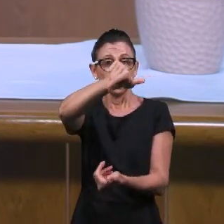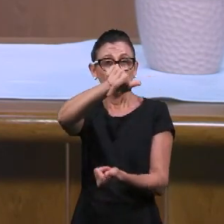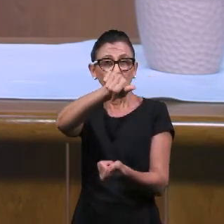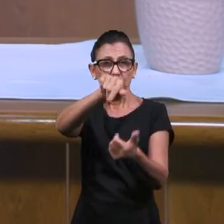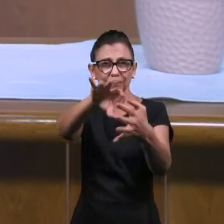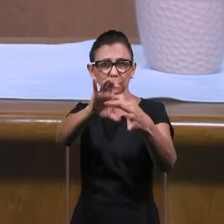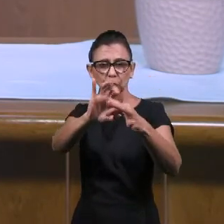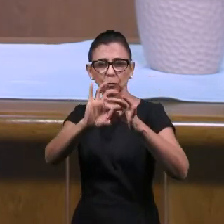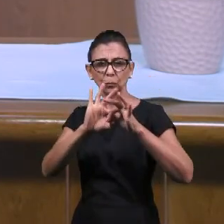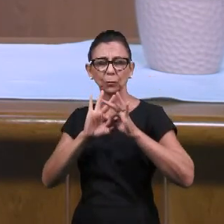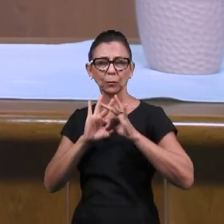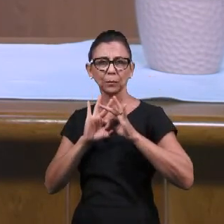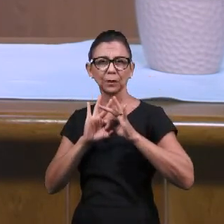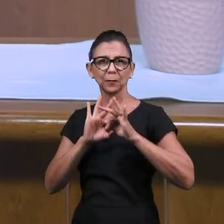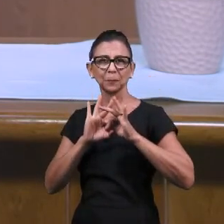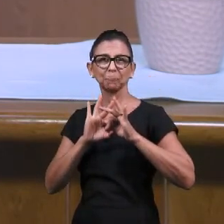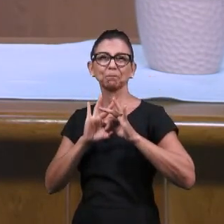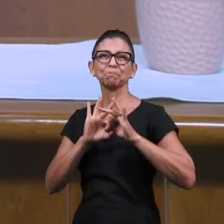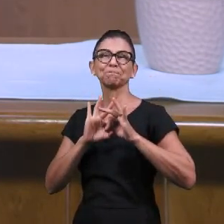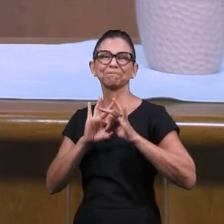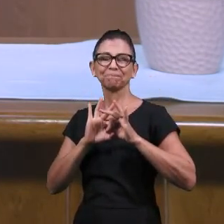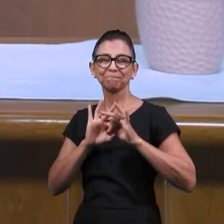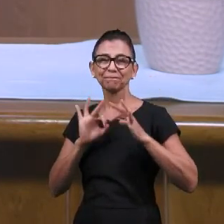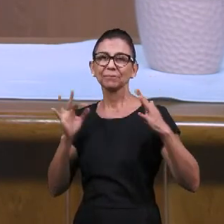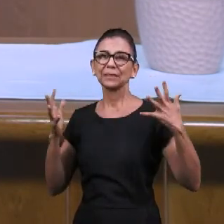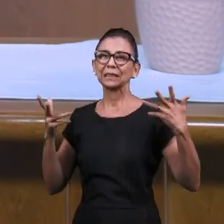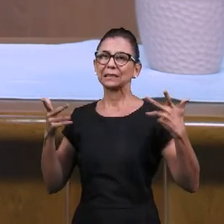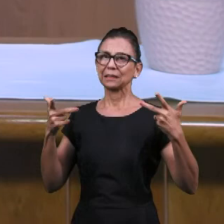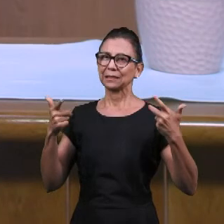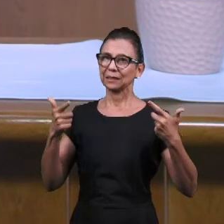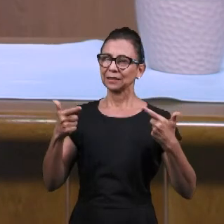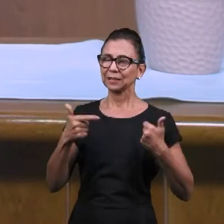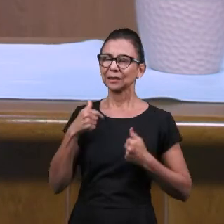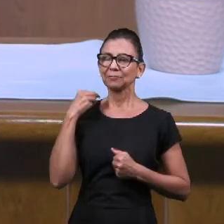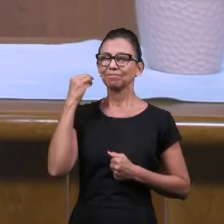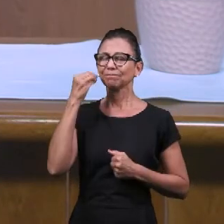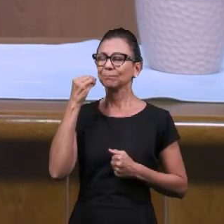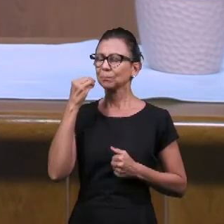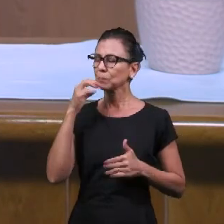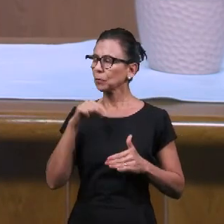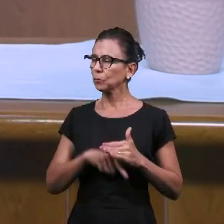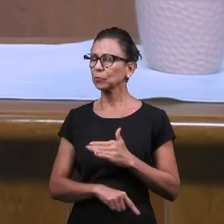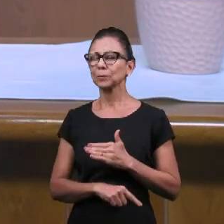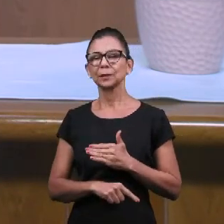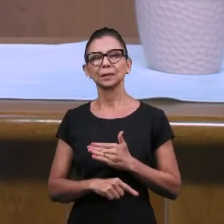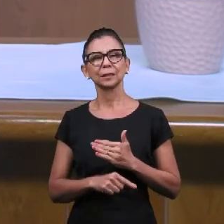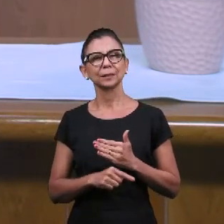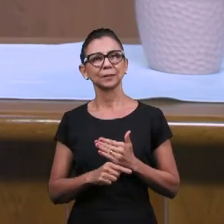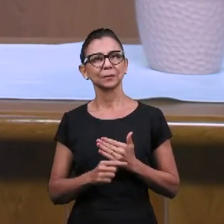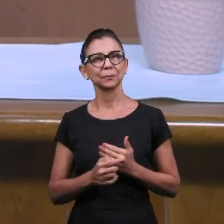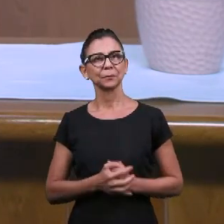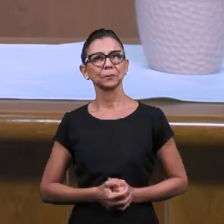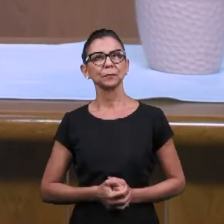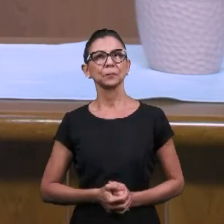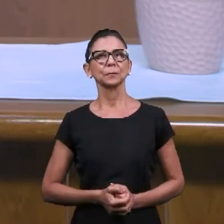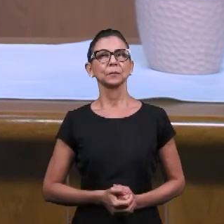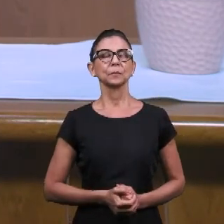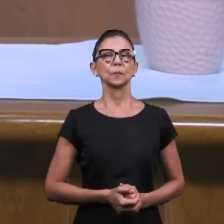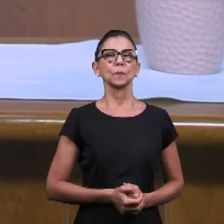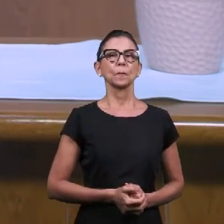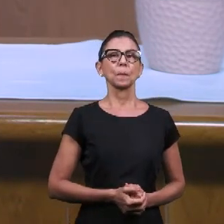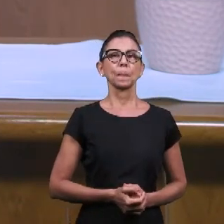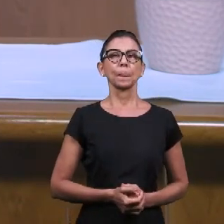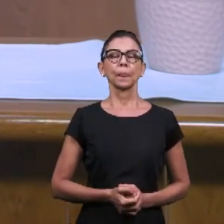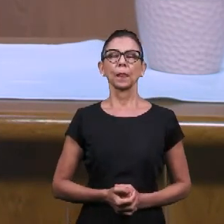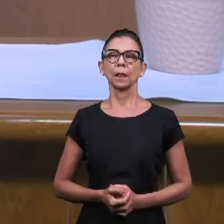и включалась в это вся планета, все те, кто находится в общении с нами. Это